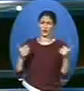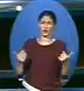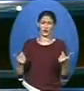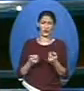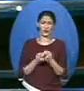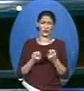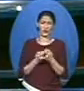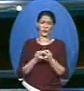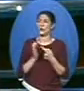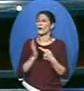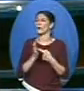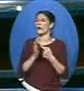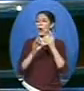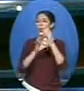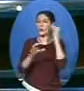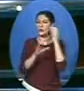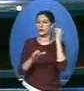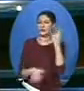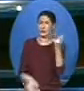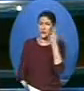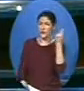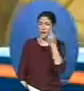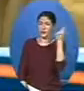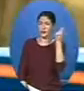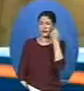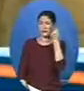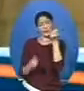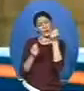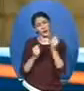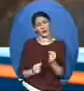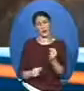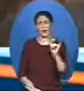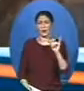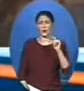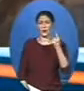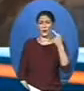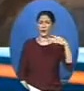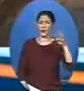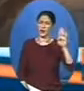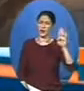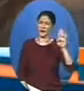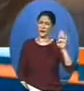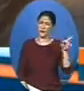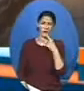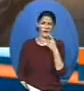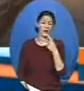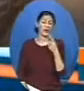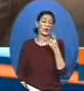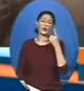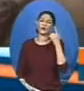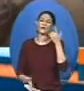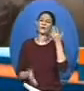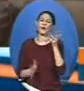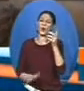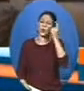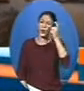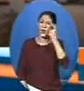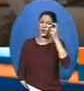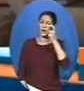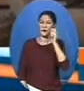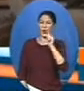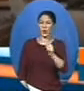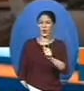נושא של תחבורה ציבורית בשבת, שבטח מוטי יוגב וחבריו מאוד דואגים שלא תהיה תחבורה בשבת,